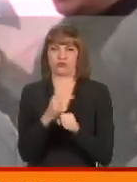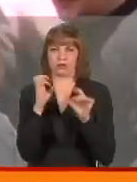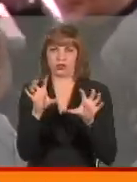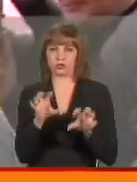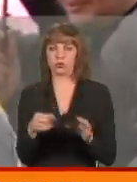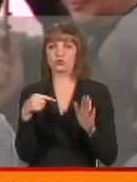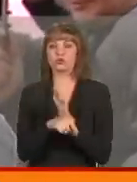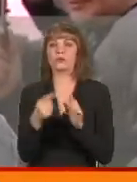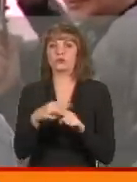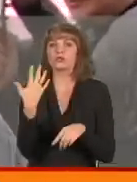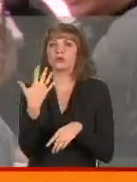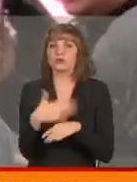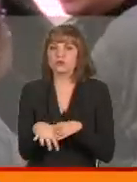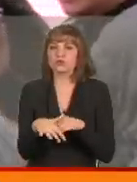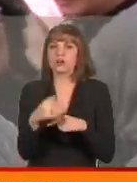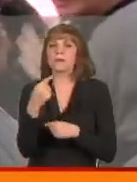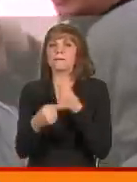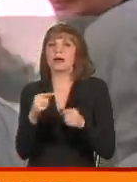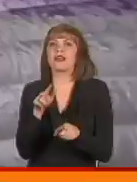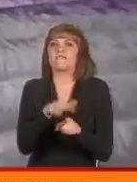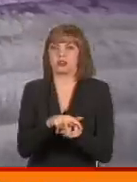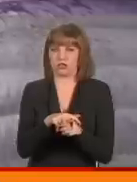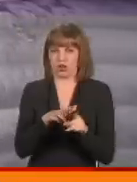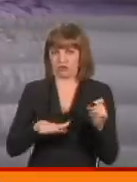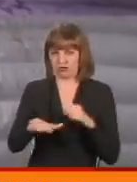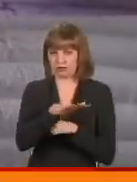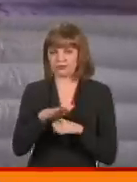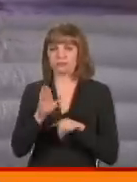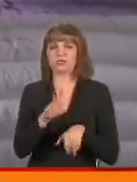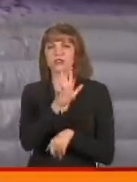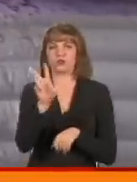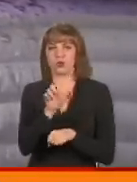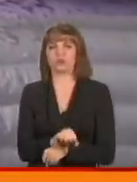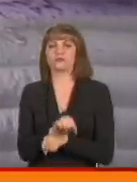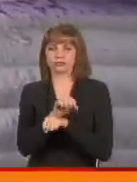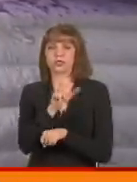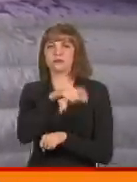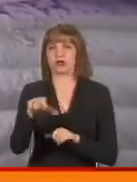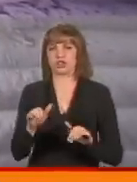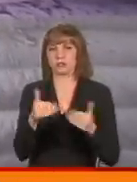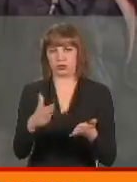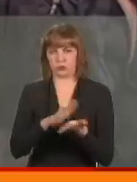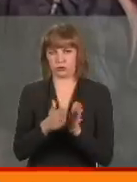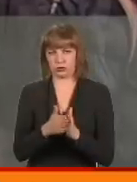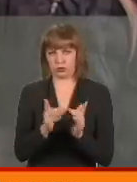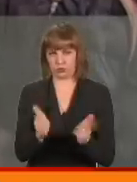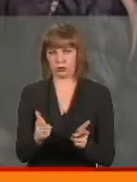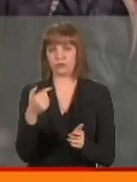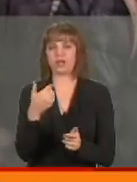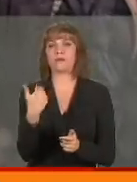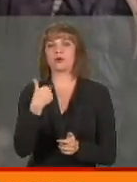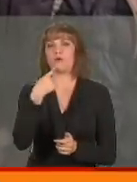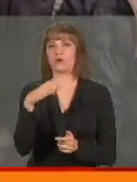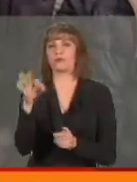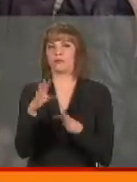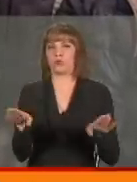незаконно, тобто це вже йде перевантаження полігону. Після 3 годин протесту мешканцям пропонують угоду. Так, ми говоримо